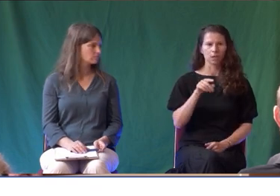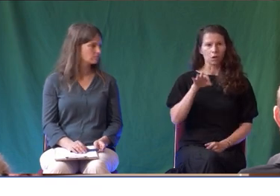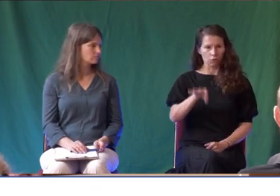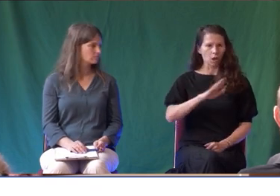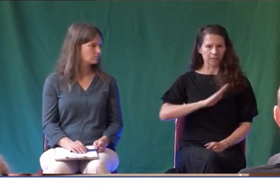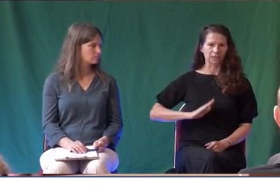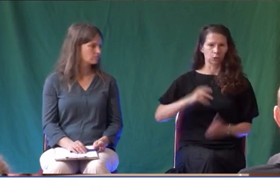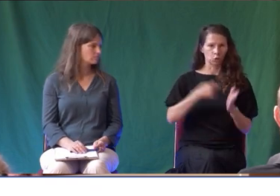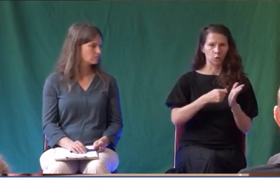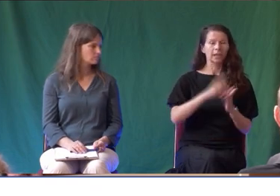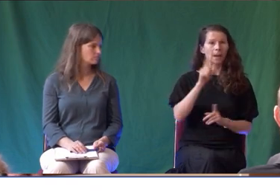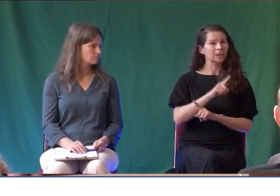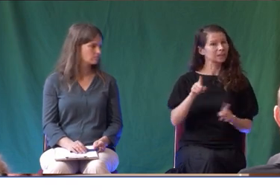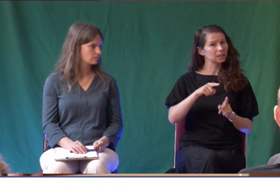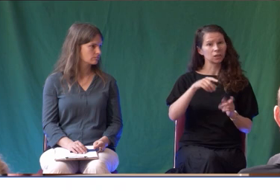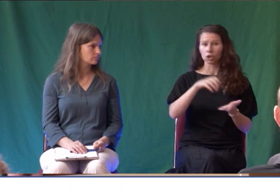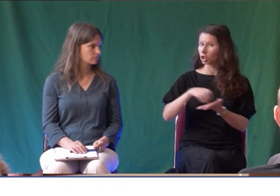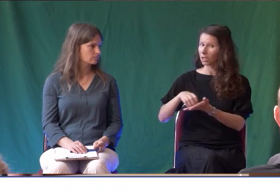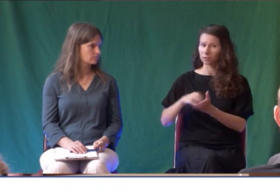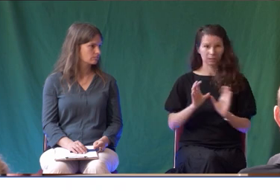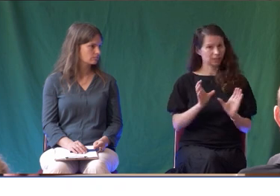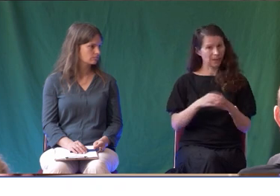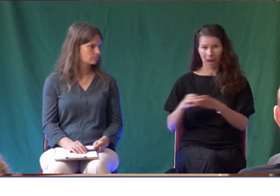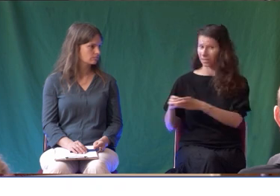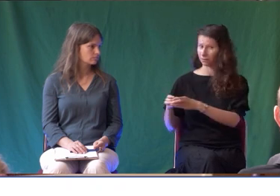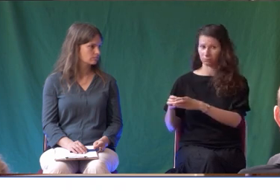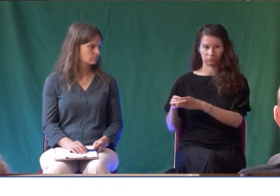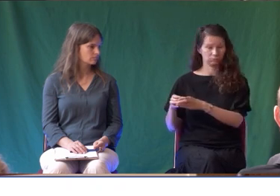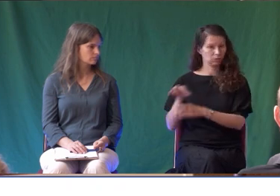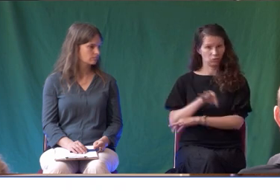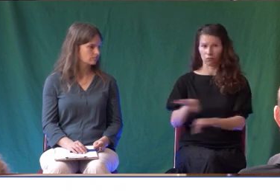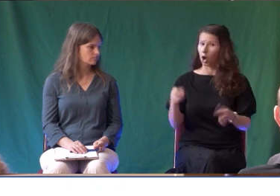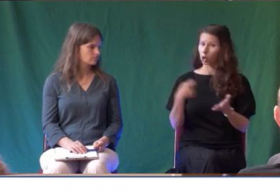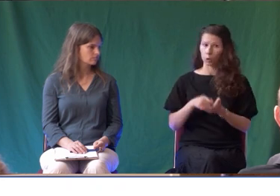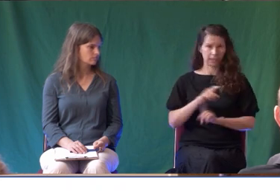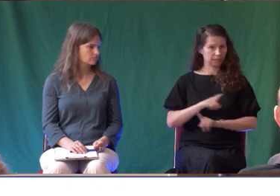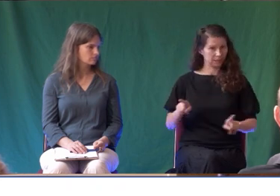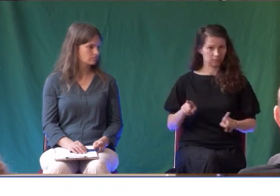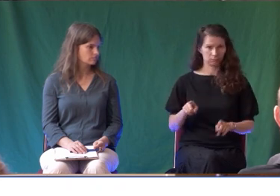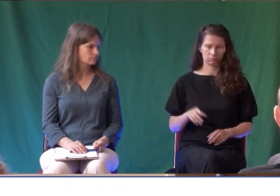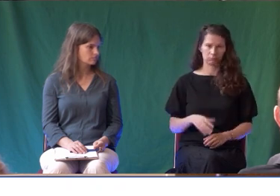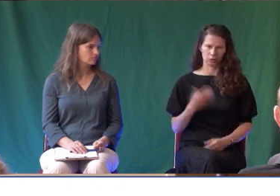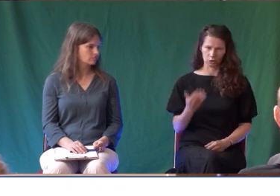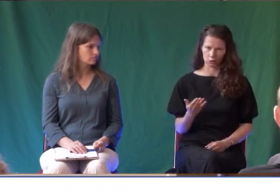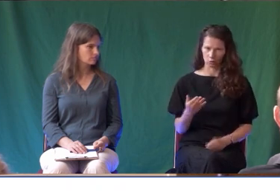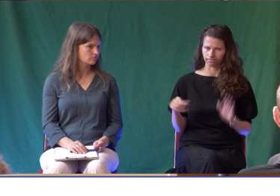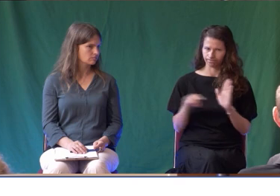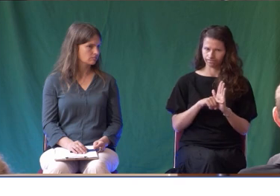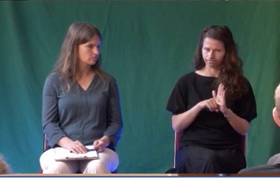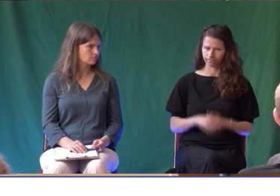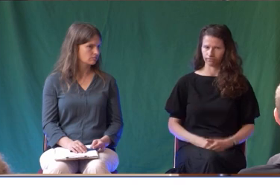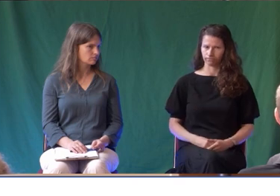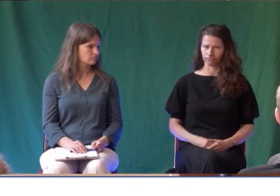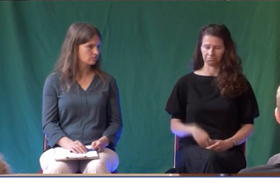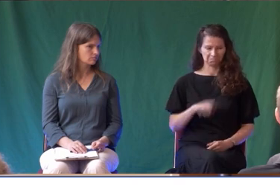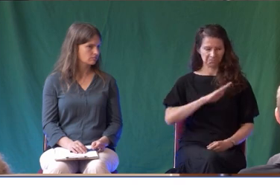es gilt nicht in den Städten und Gemeinden das ist nicht gut in Sachsen gibt es